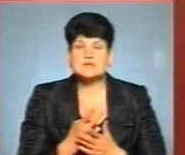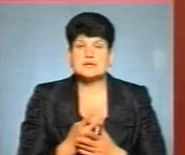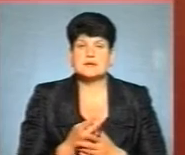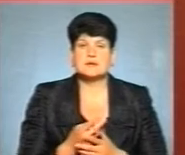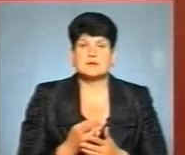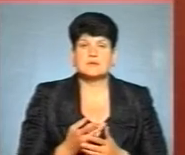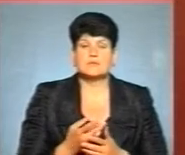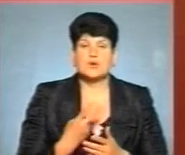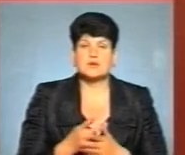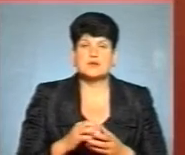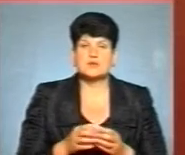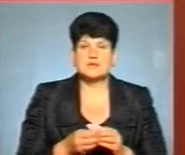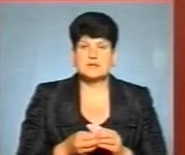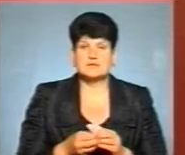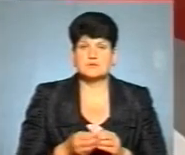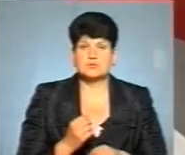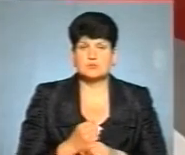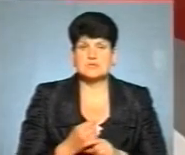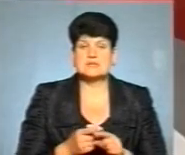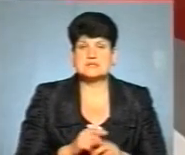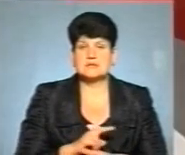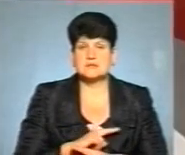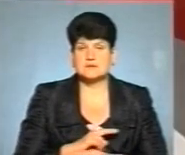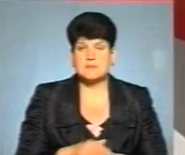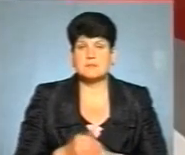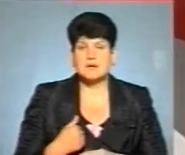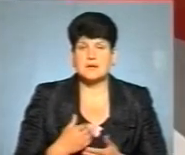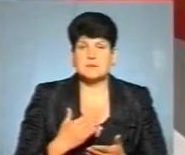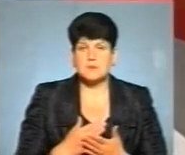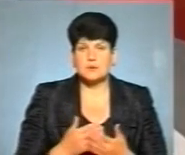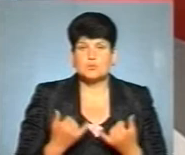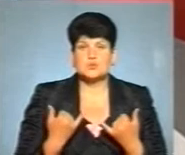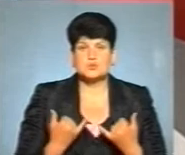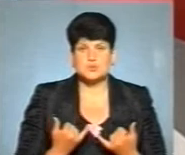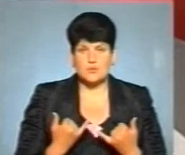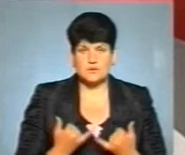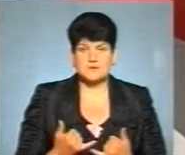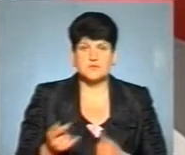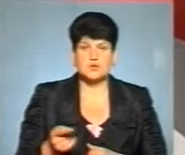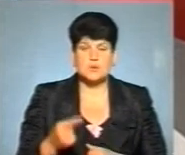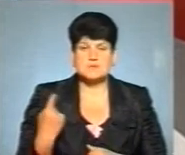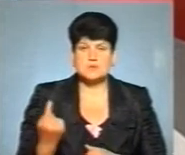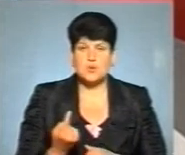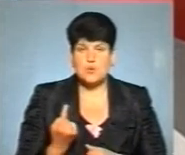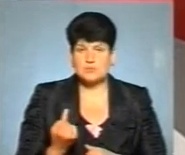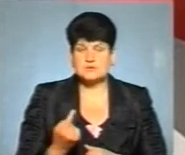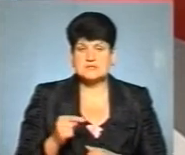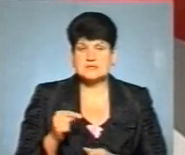вашої роботи? Це звичайна летальність. Тобто ми маємо сьогодні в Тернопільській області з